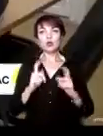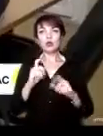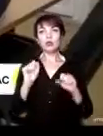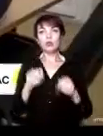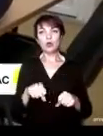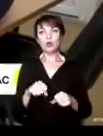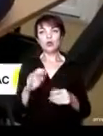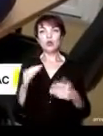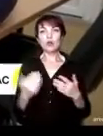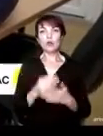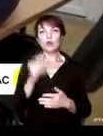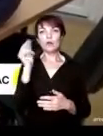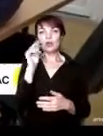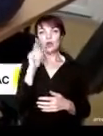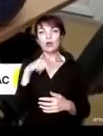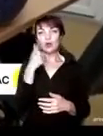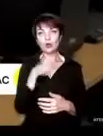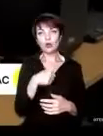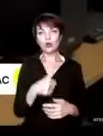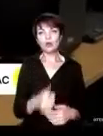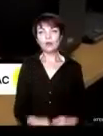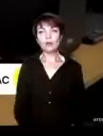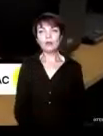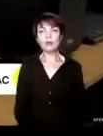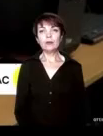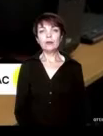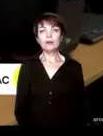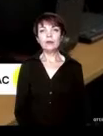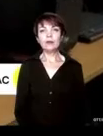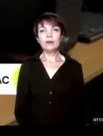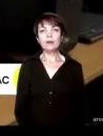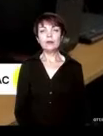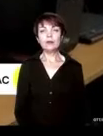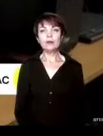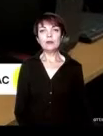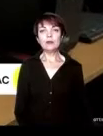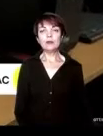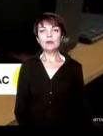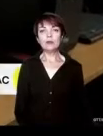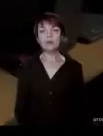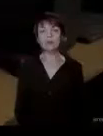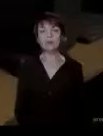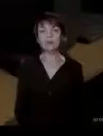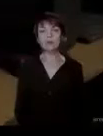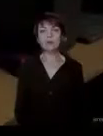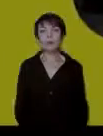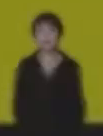з нового навчального року. Ірина Гнатюк, Микита Ольховський, Суспільне новини, Харків.